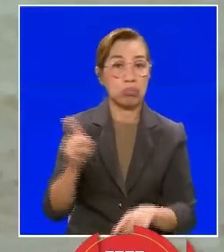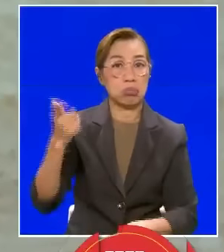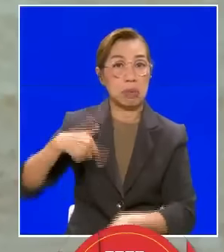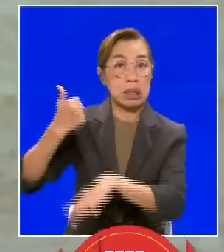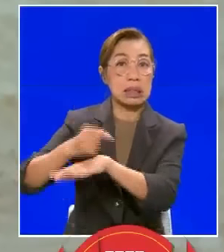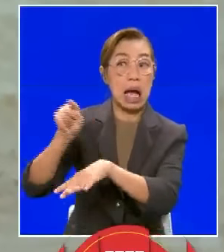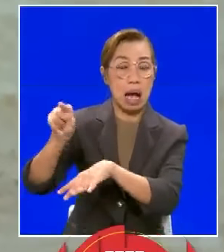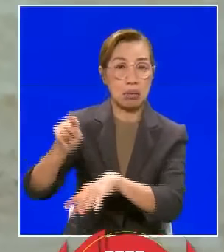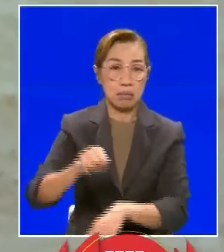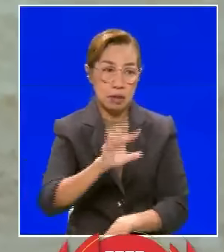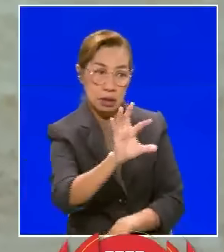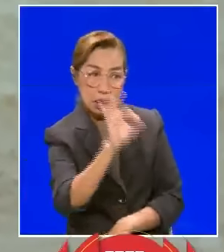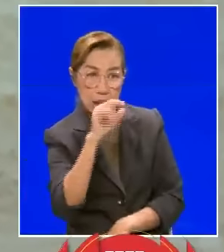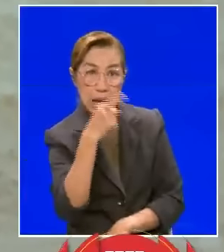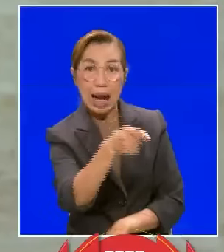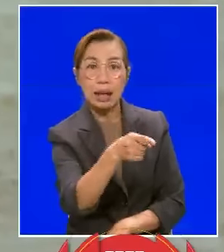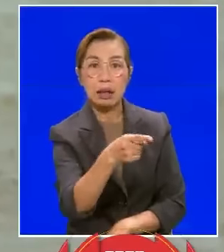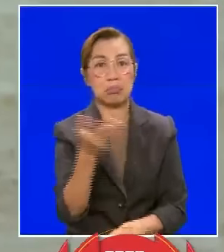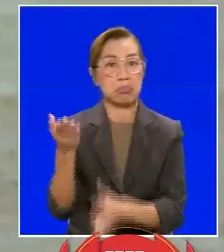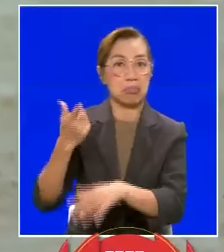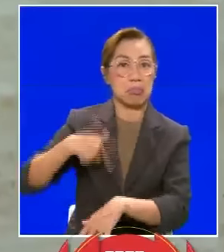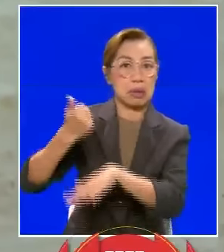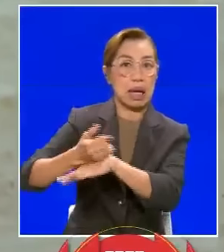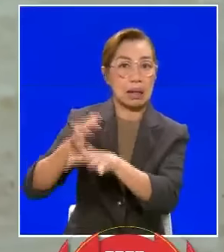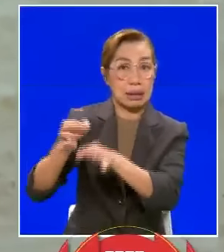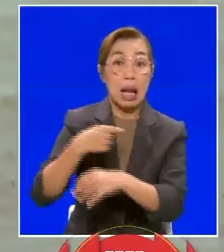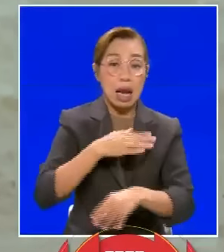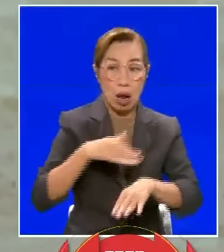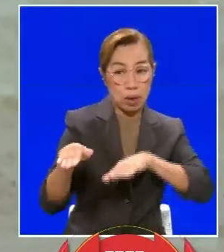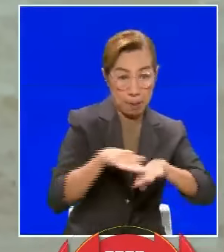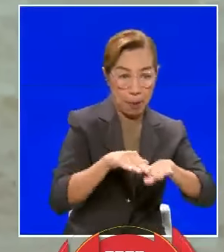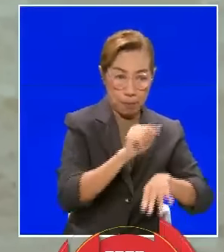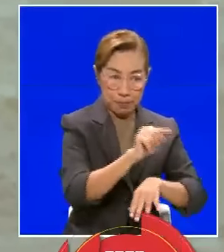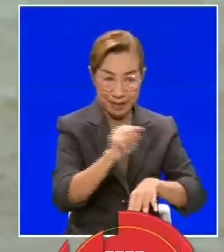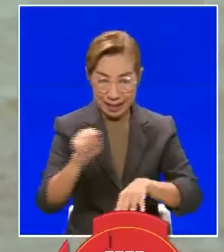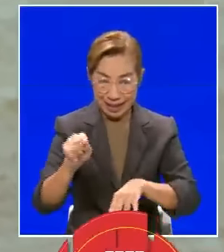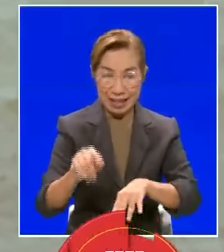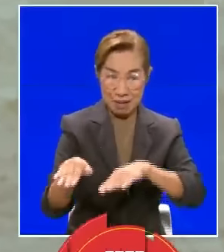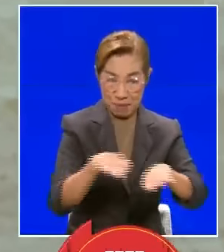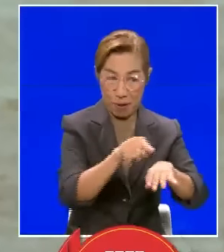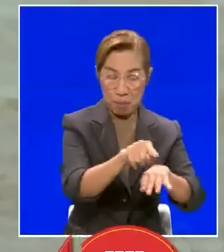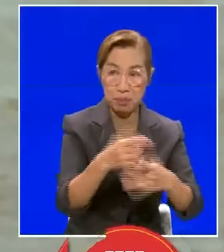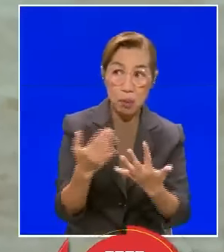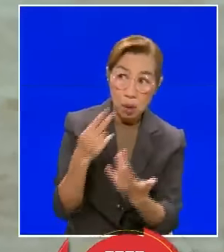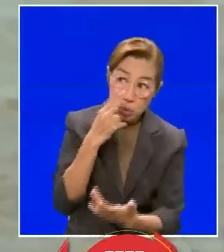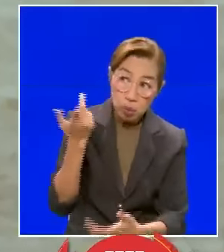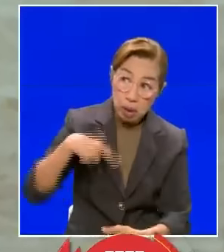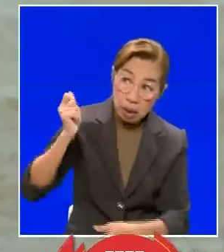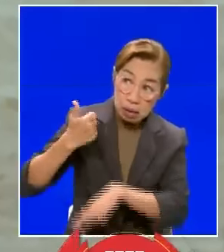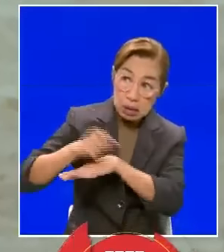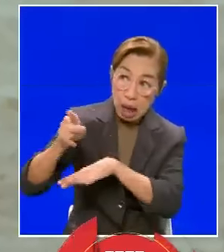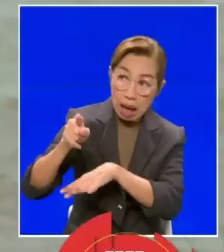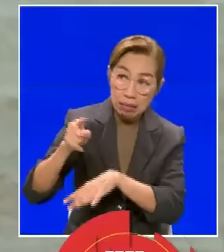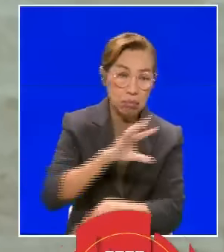จะเรียกเฉพาะพยานที่ศาลคิดว่าจำเป็นเท่านั้นอันนี้ก็จะเป็นประเด็นก่อนหน้าบอกบางทีก็มีเตรียมคนเอาไว้นะแต่ศาลท่านก็ไ